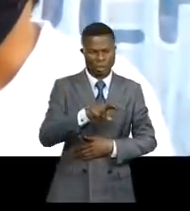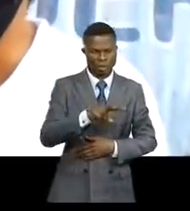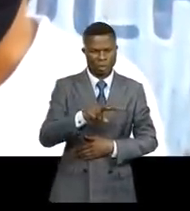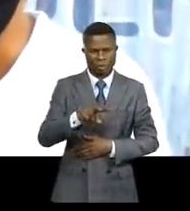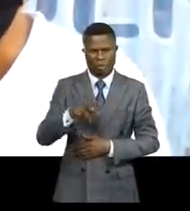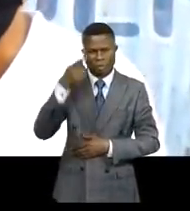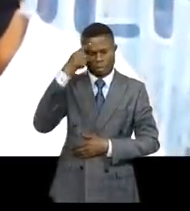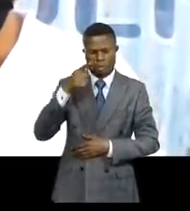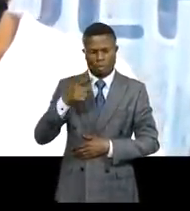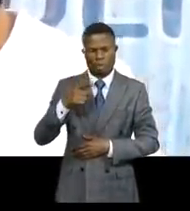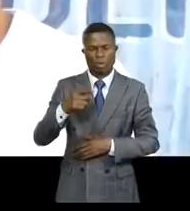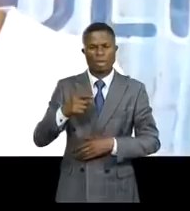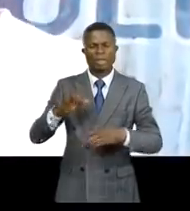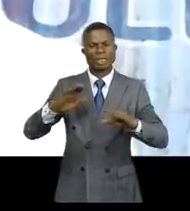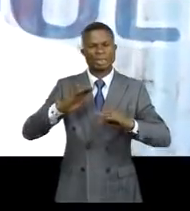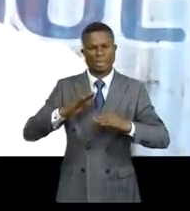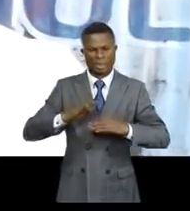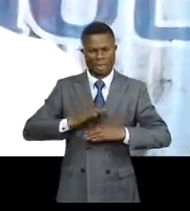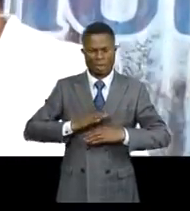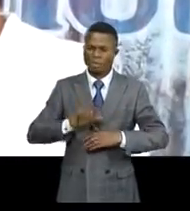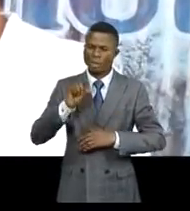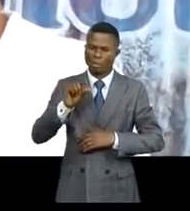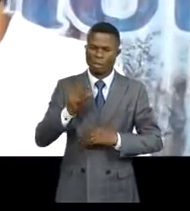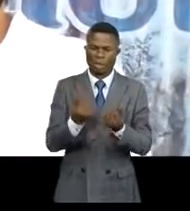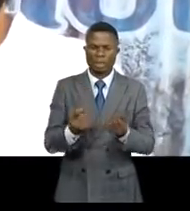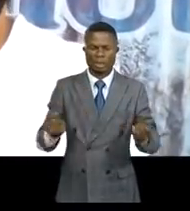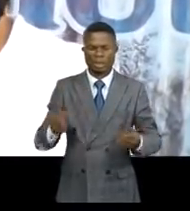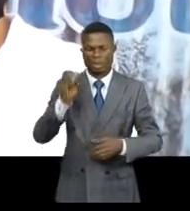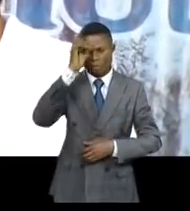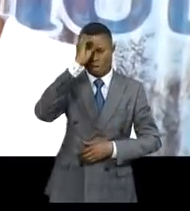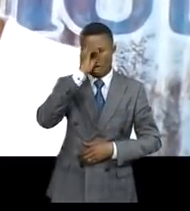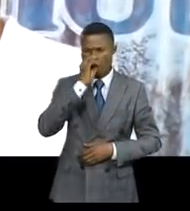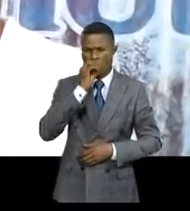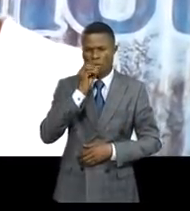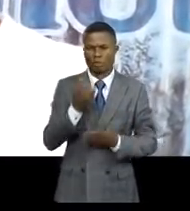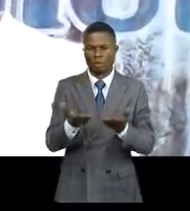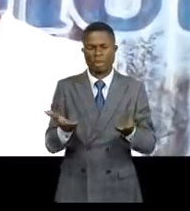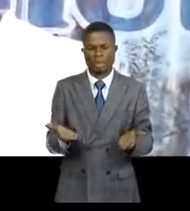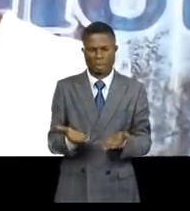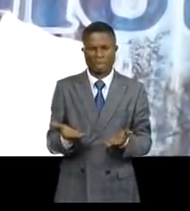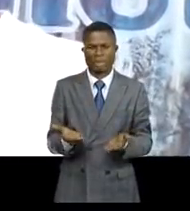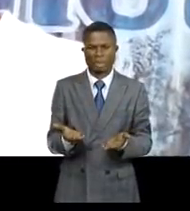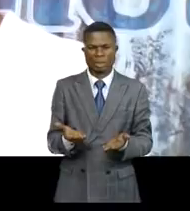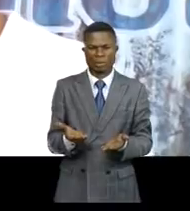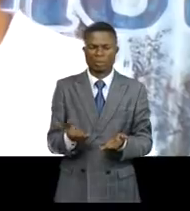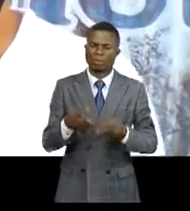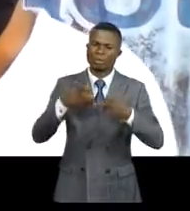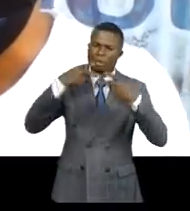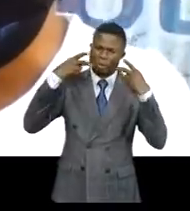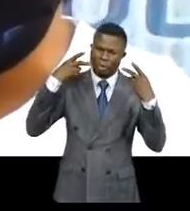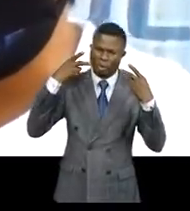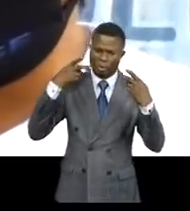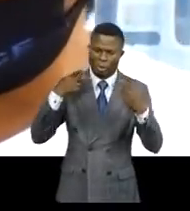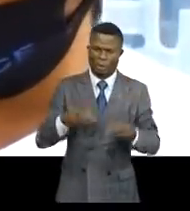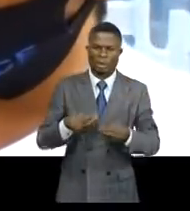pour soulager tant soit peu, donner peut-être une base ou une unité de